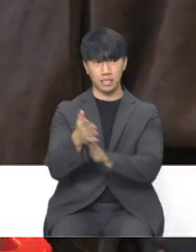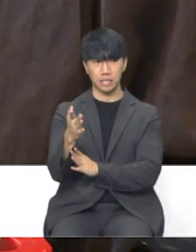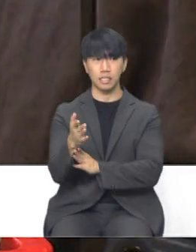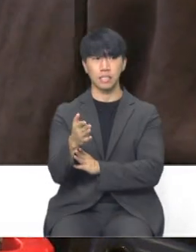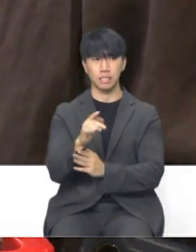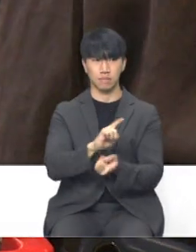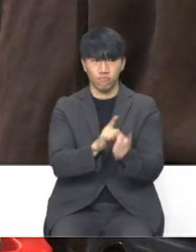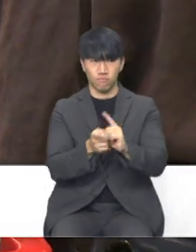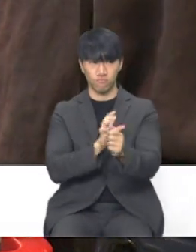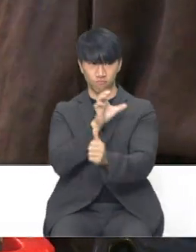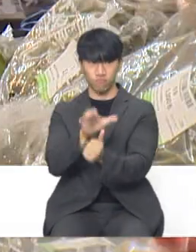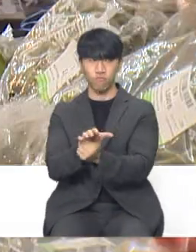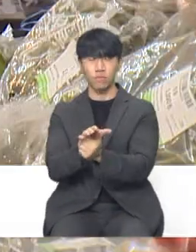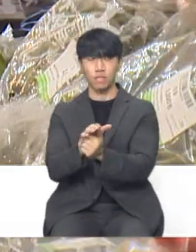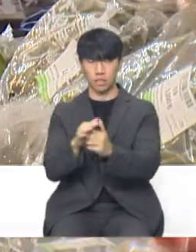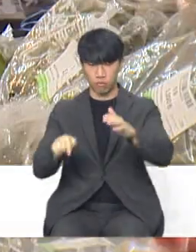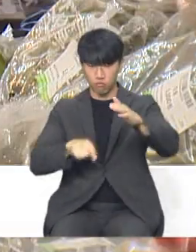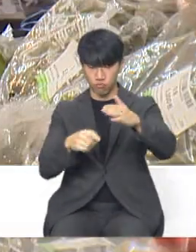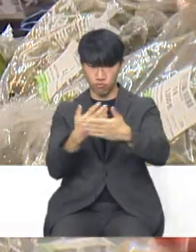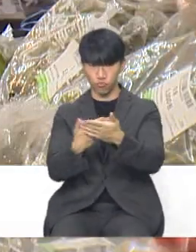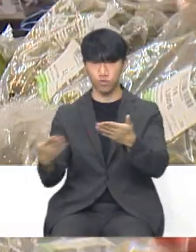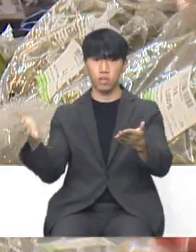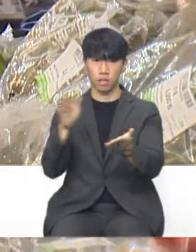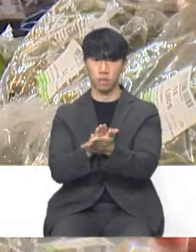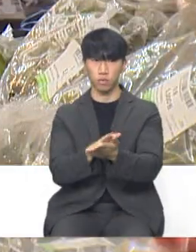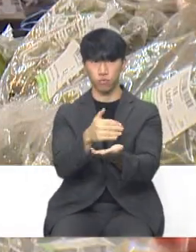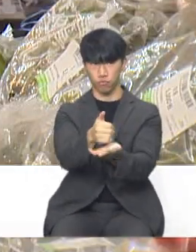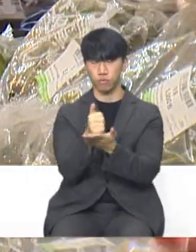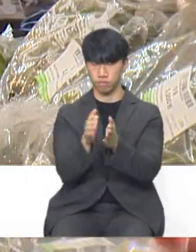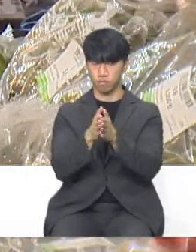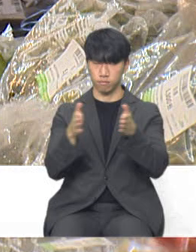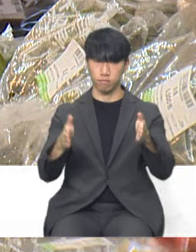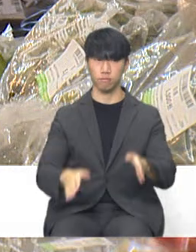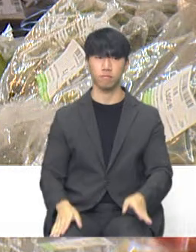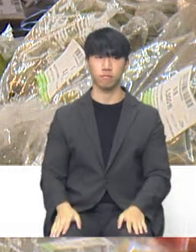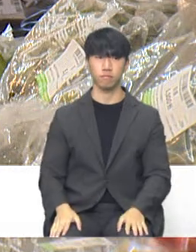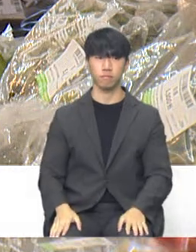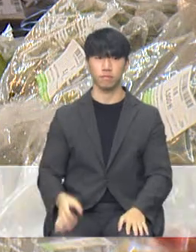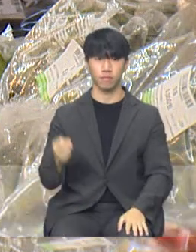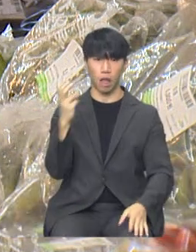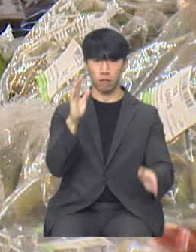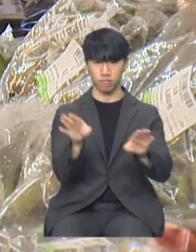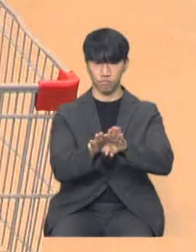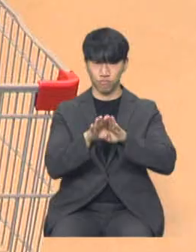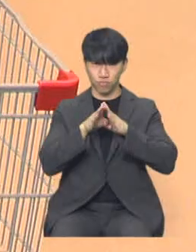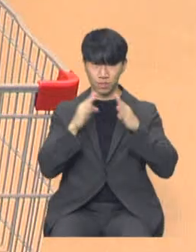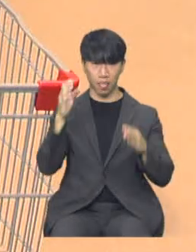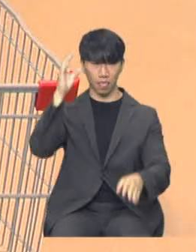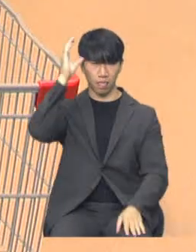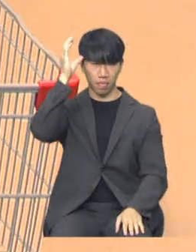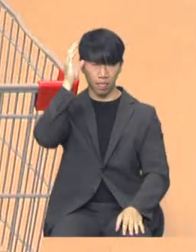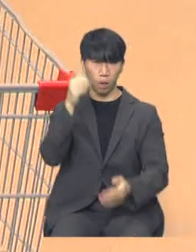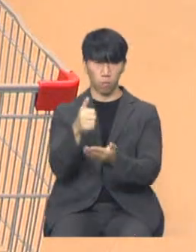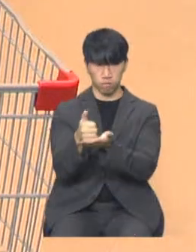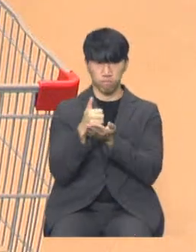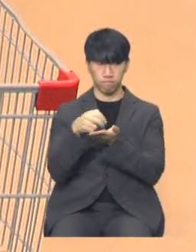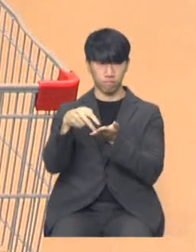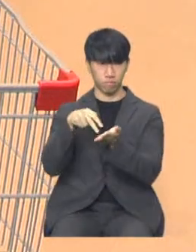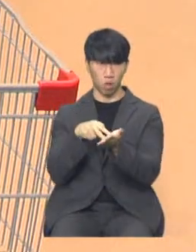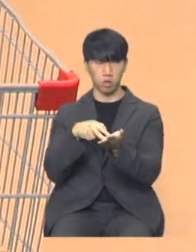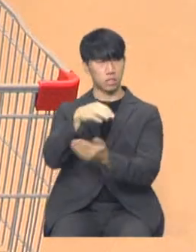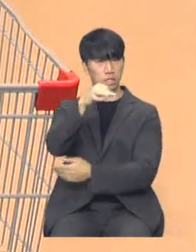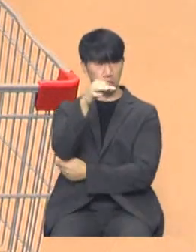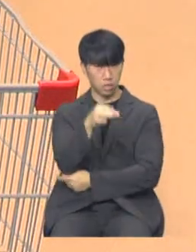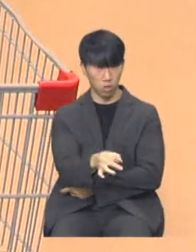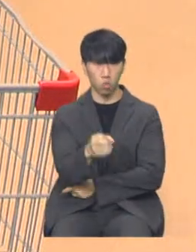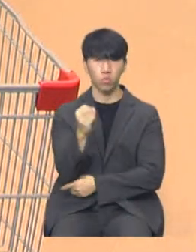내부 시설 새 단장을 마치고 고객을 맞이하고 있습니다. 재개장을 손꼽아 기다렸던 소비자들은